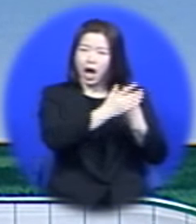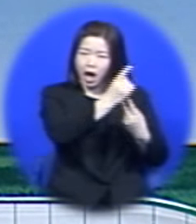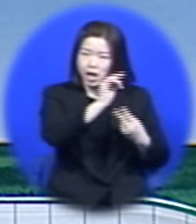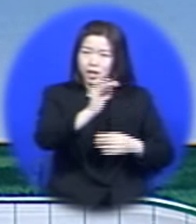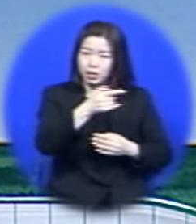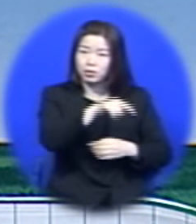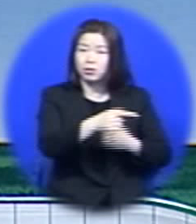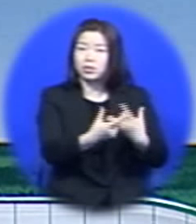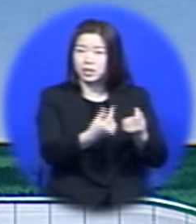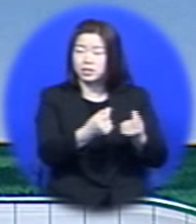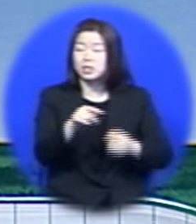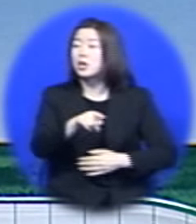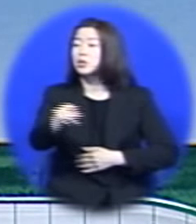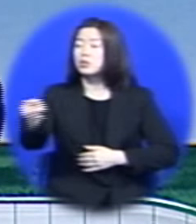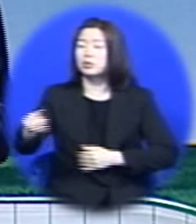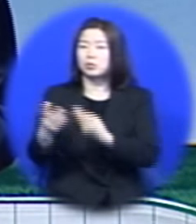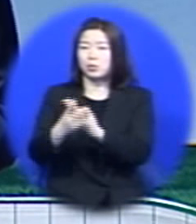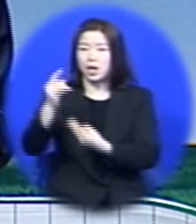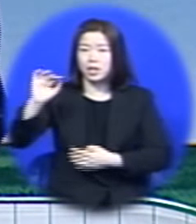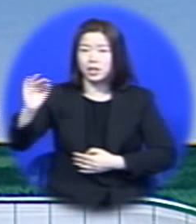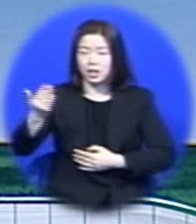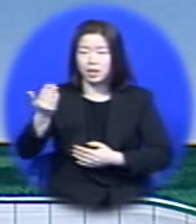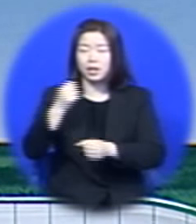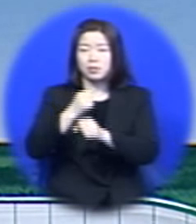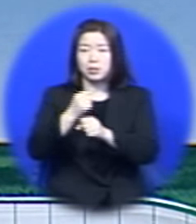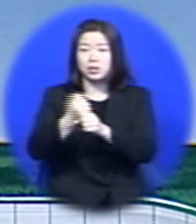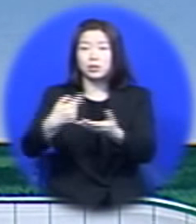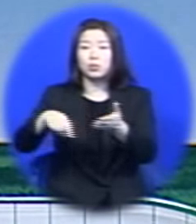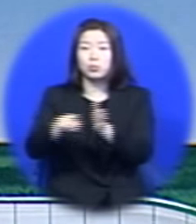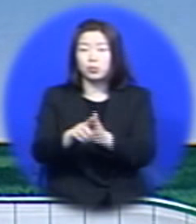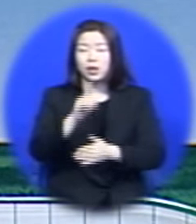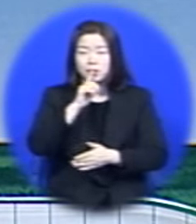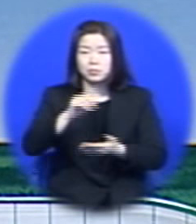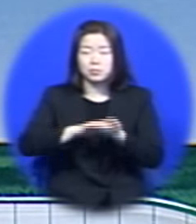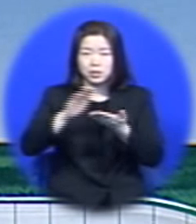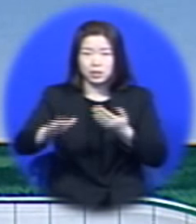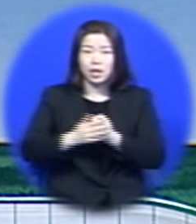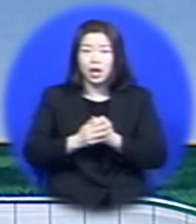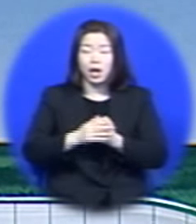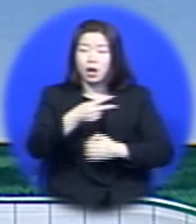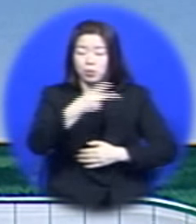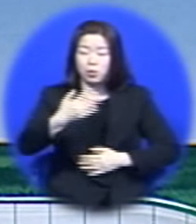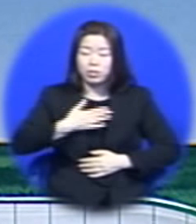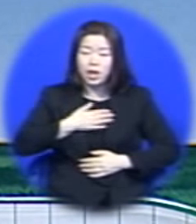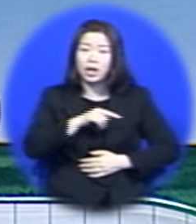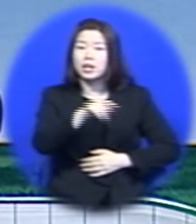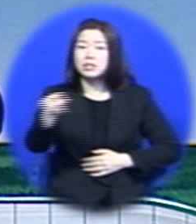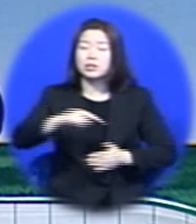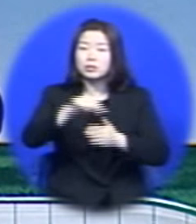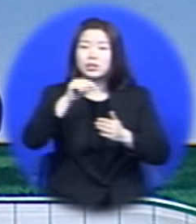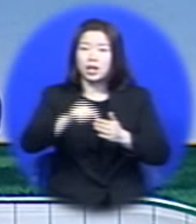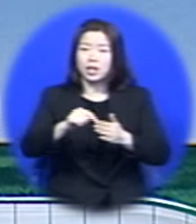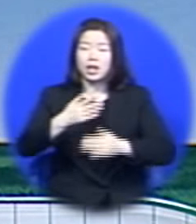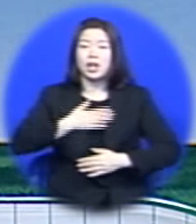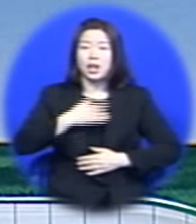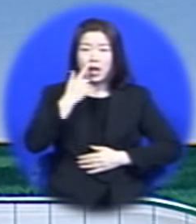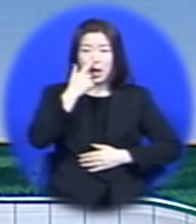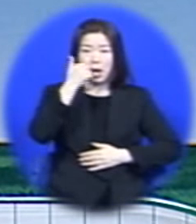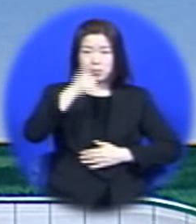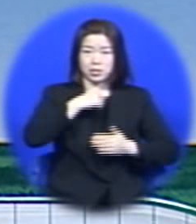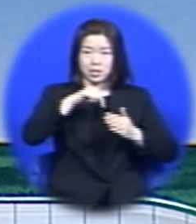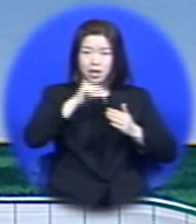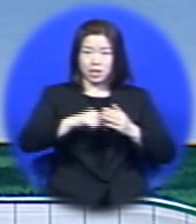같이 저희도 하나가 되게 하려 함이니이다. 곧 내가 저희 안에 아버지께서 내 안에 계셔